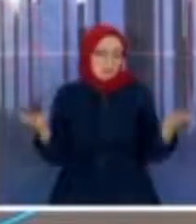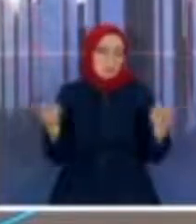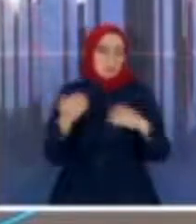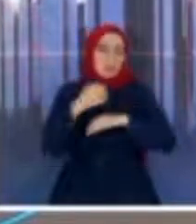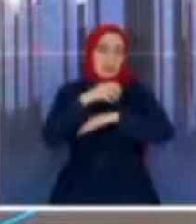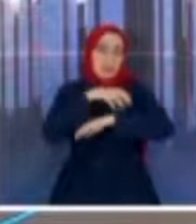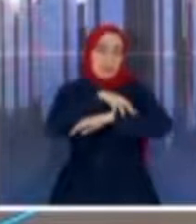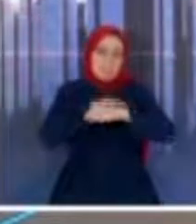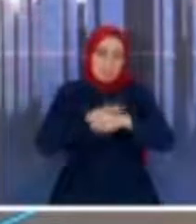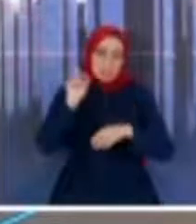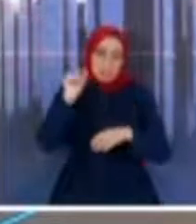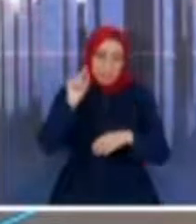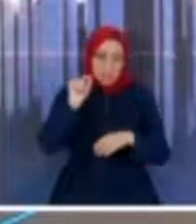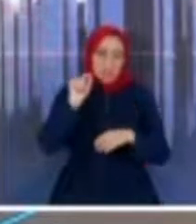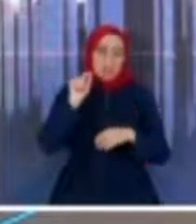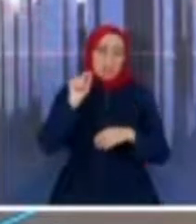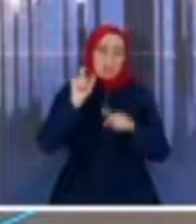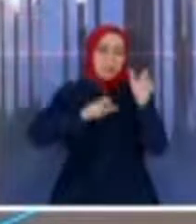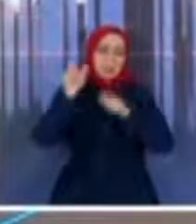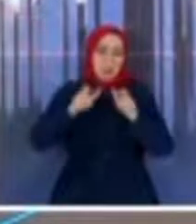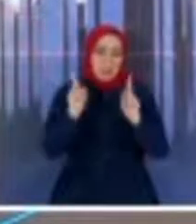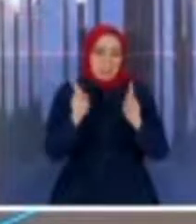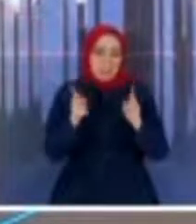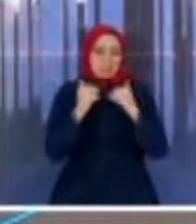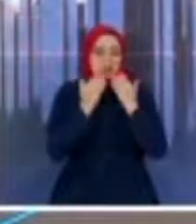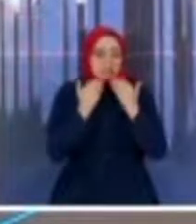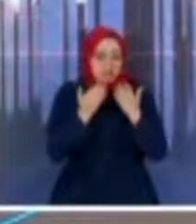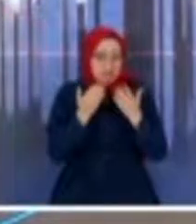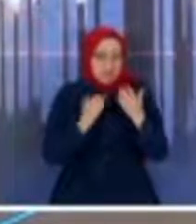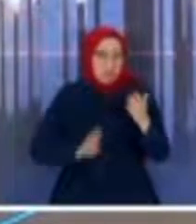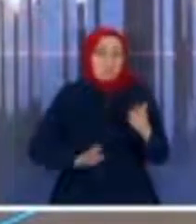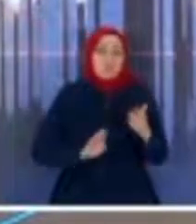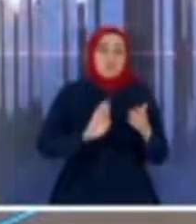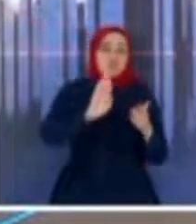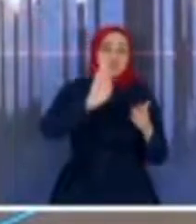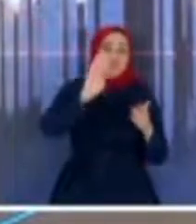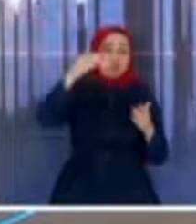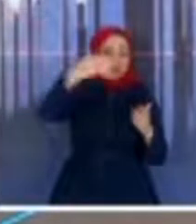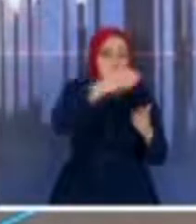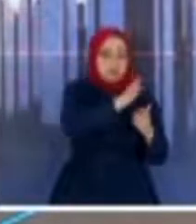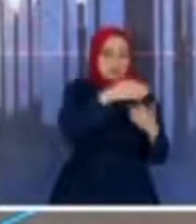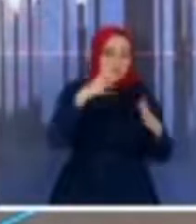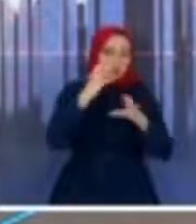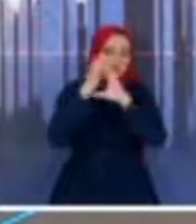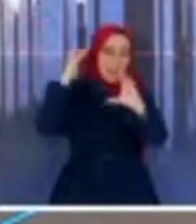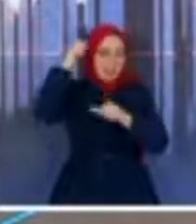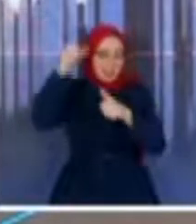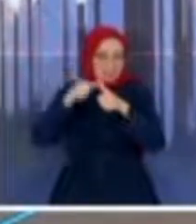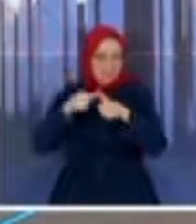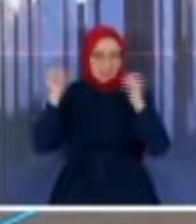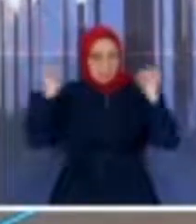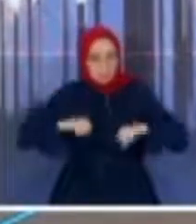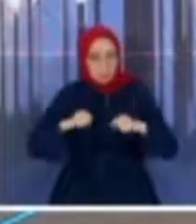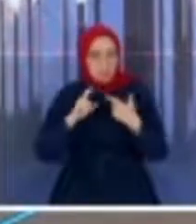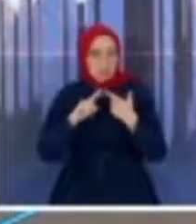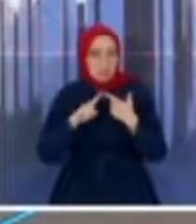في المنطقه باش يحكيوا، لانه الطريق كان خايب، لانه الله اعلم كيفاش تبنى الى اخره. فنجموا نخدموا على